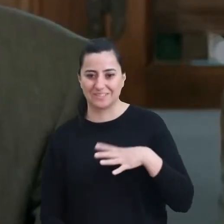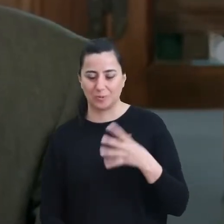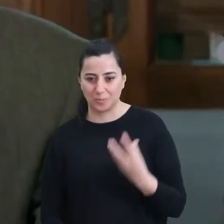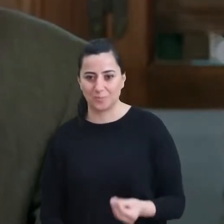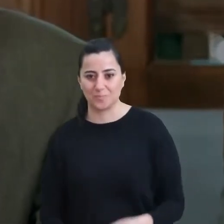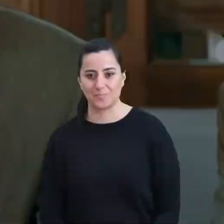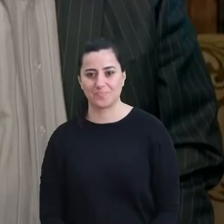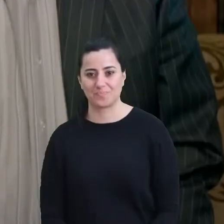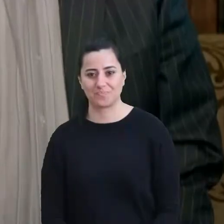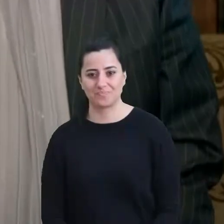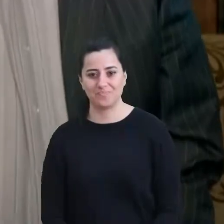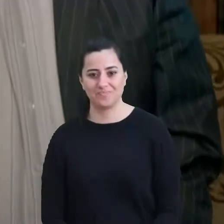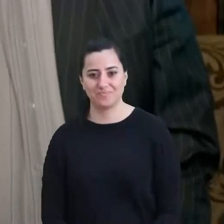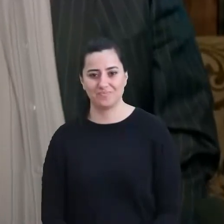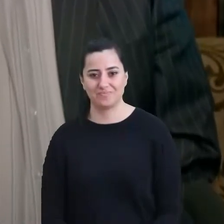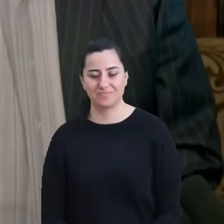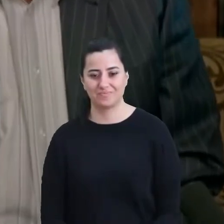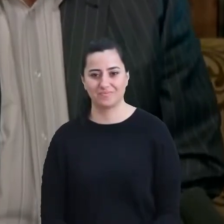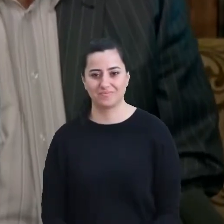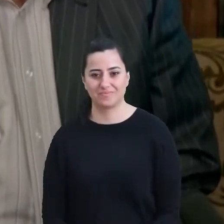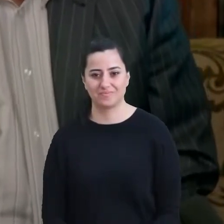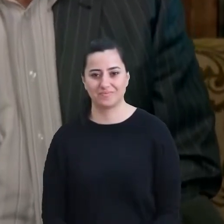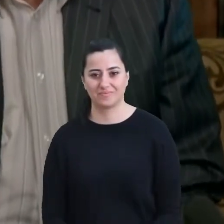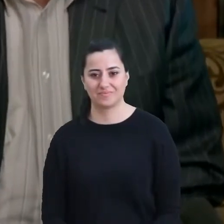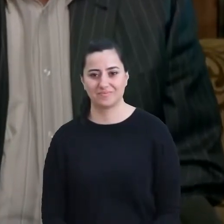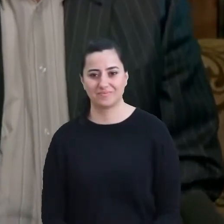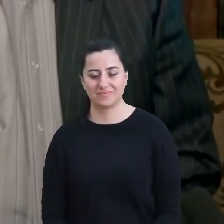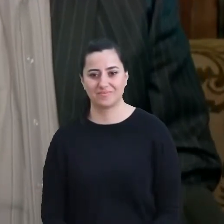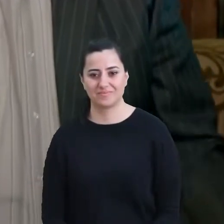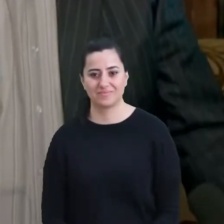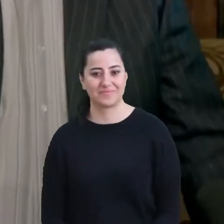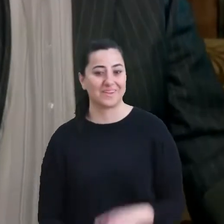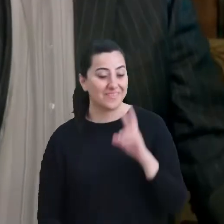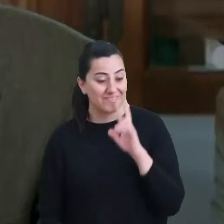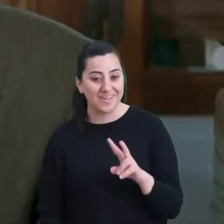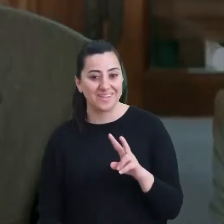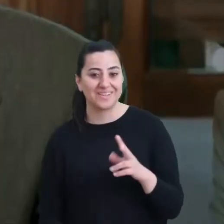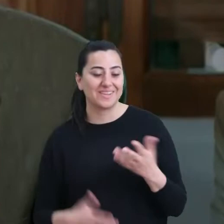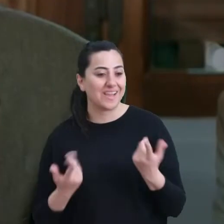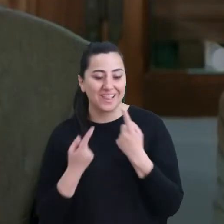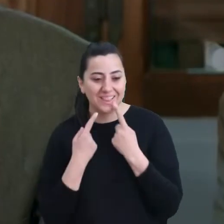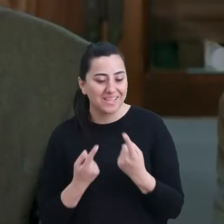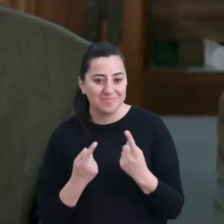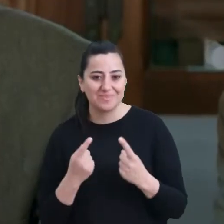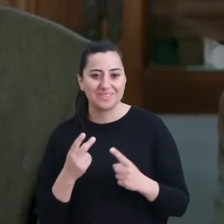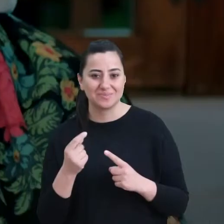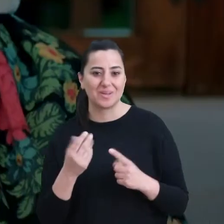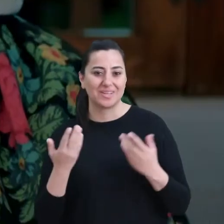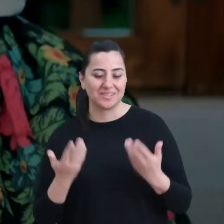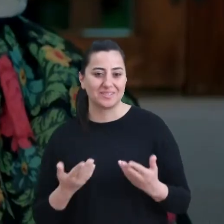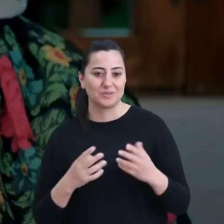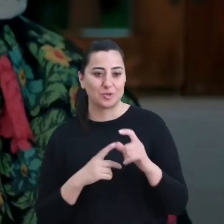istiyoruz. Halil Hanım'ına bakıp onaylar gülümsedi. Vallahi ne diyeyim İsmail?